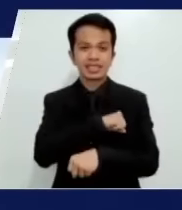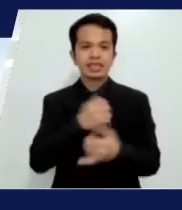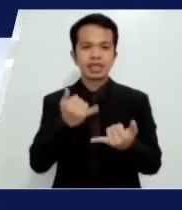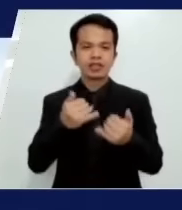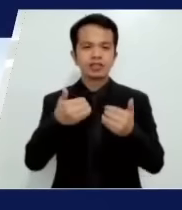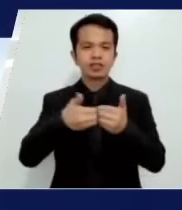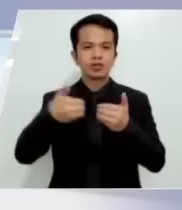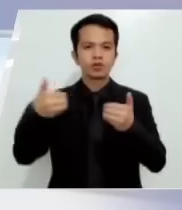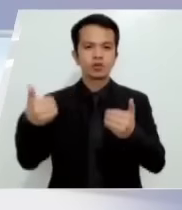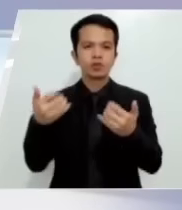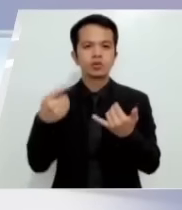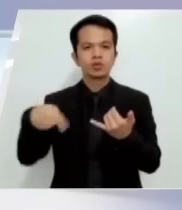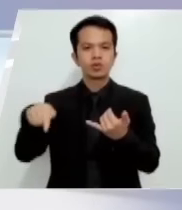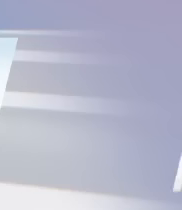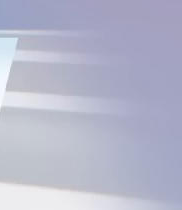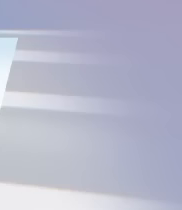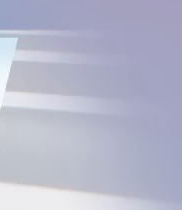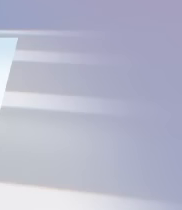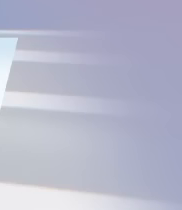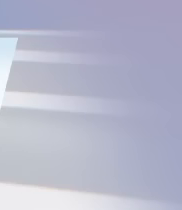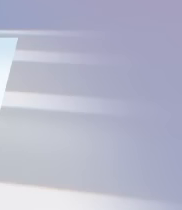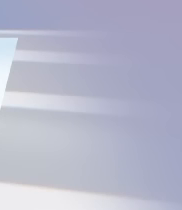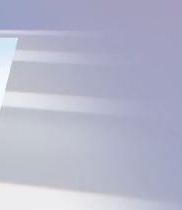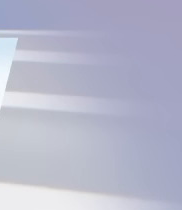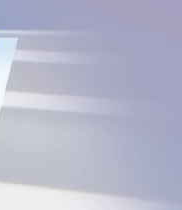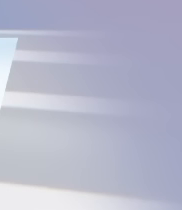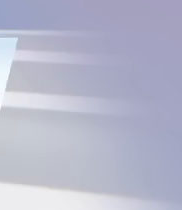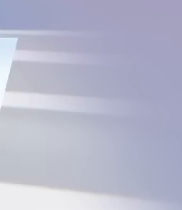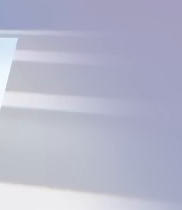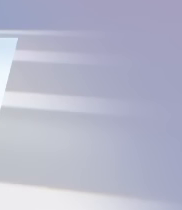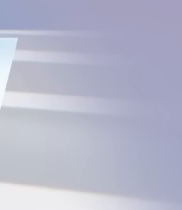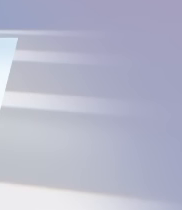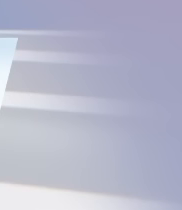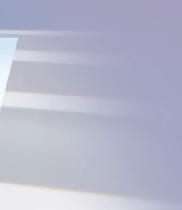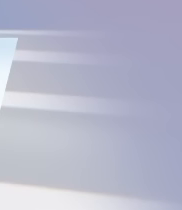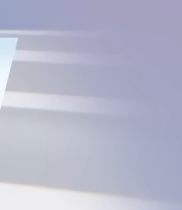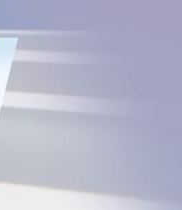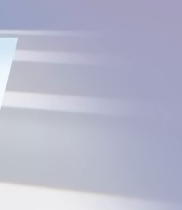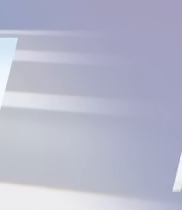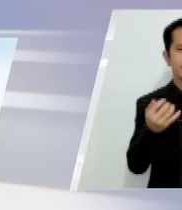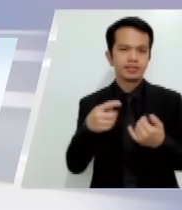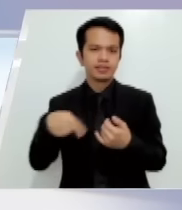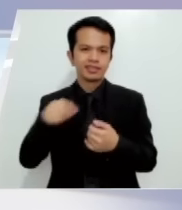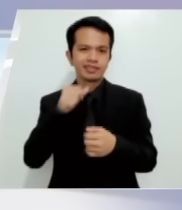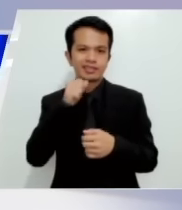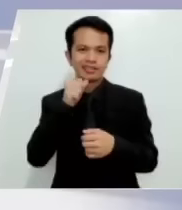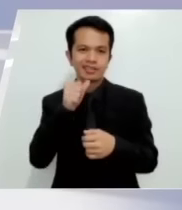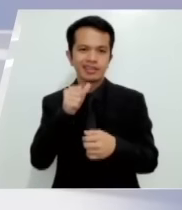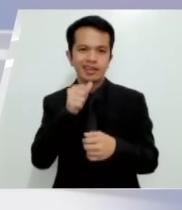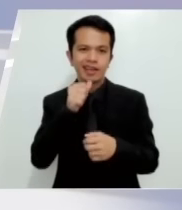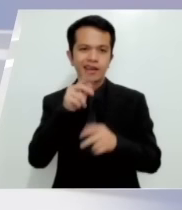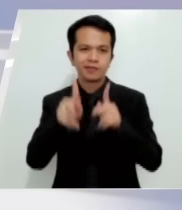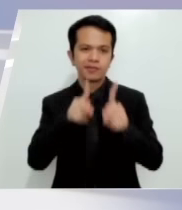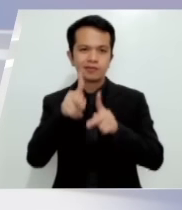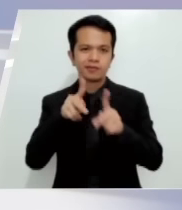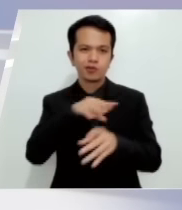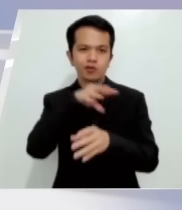ang dalawang Kamara. Halatang halata na hindi po ito People's Initiative. Initiative po ito ng